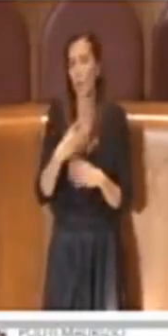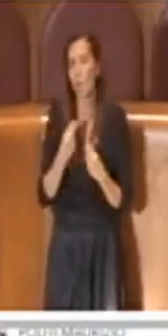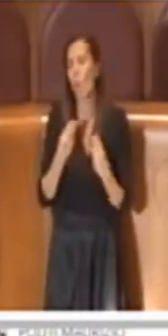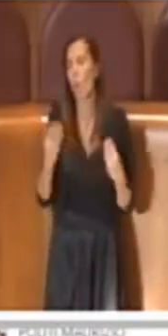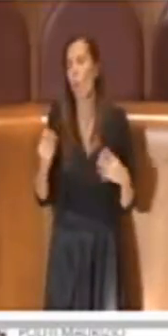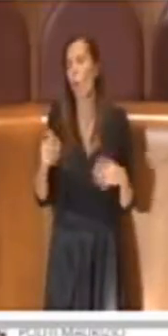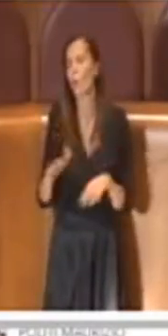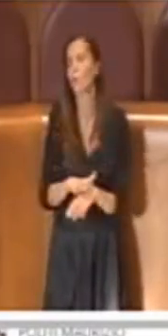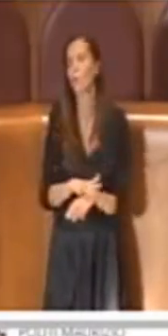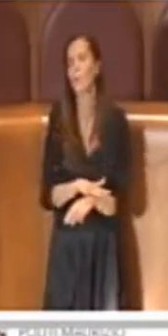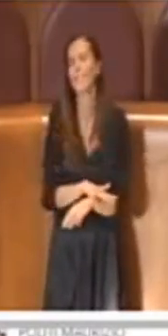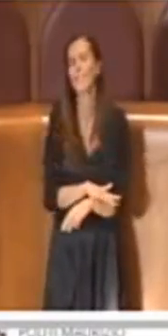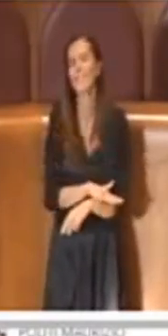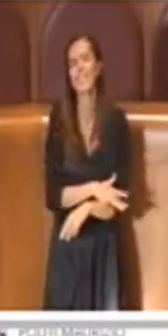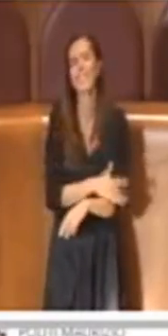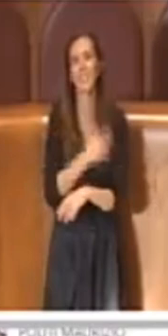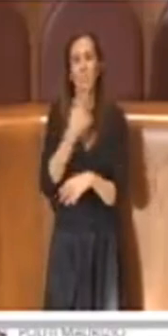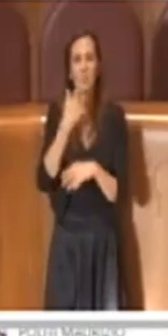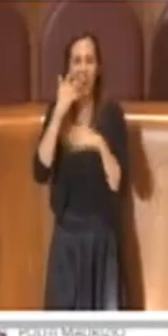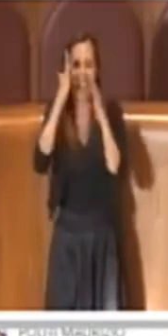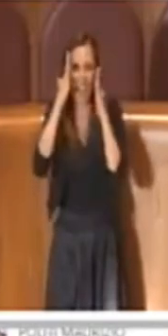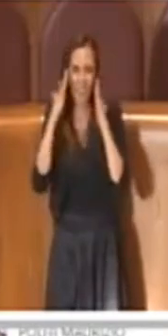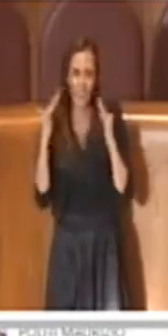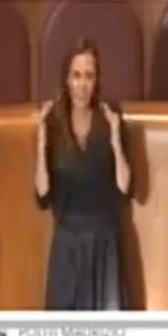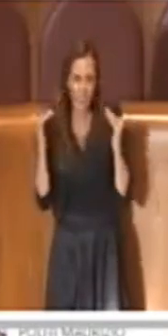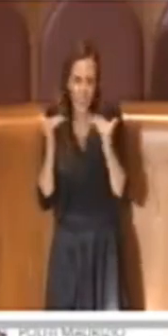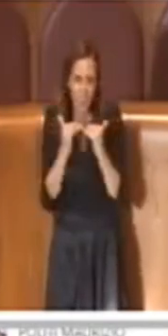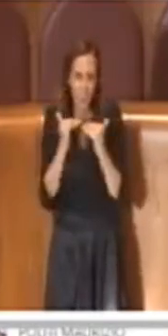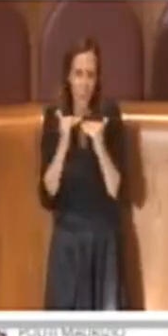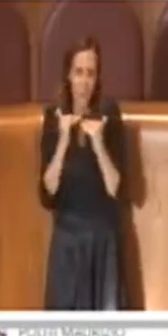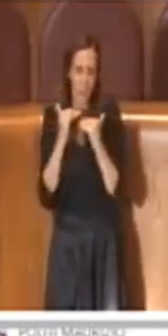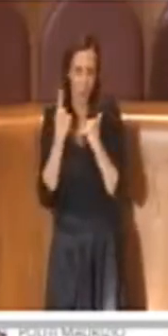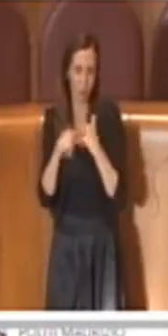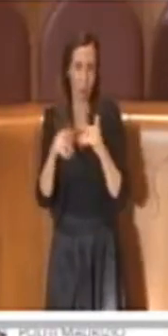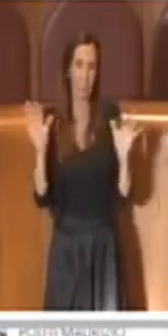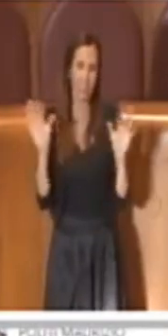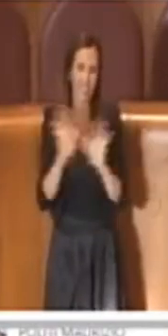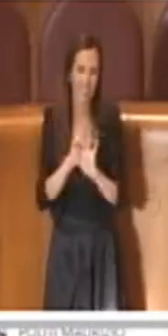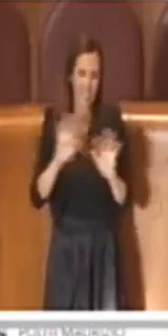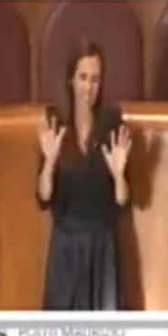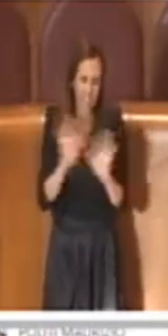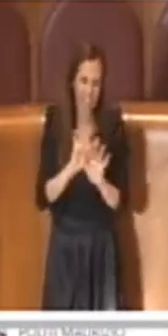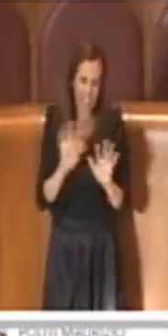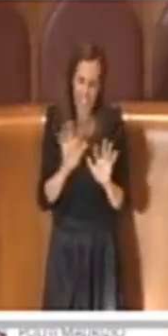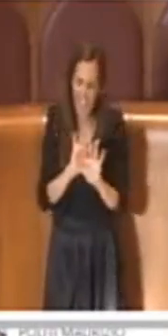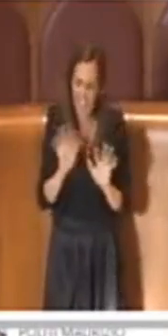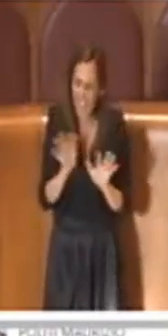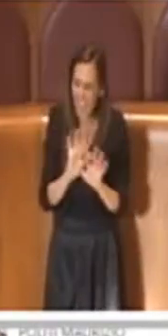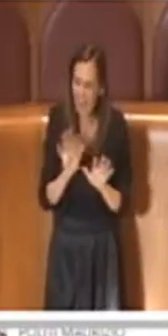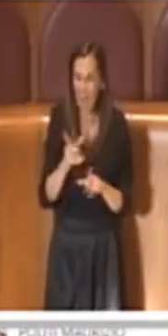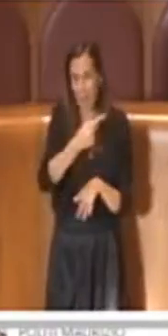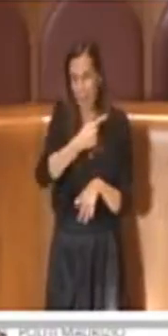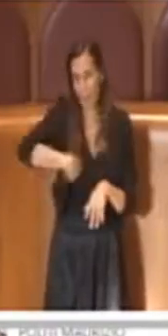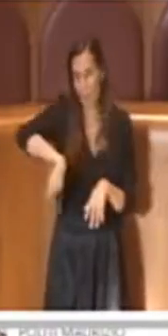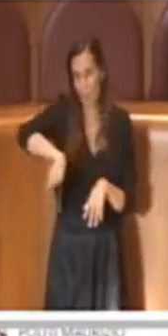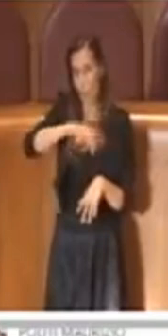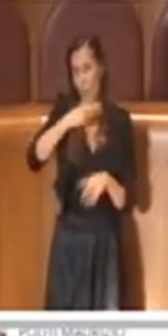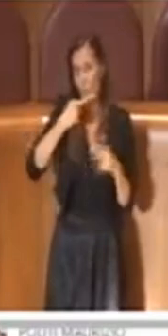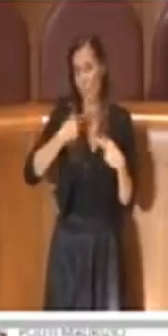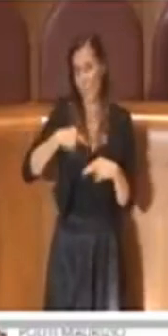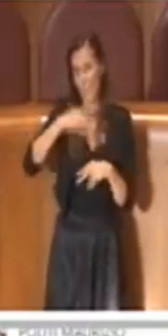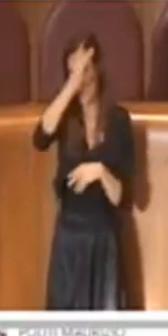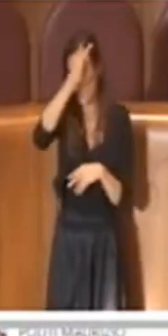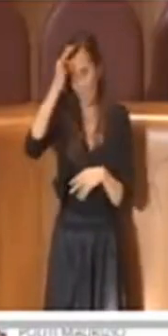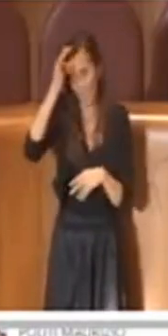al problema nei confronti dell'Egitto per il dramma che abbiamo tutti quanti chiaramente vissuto